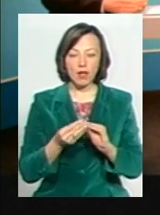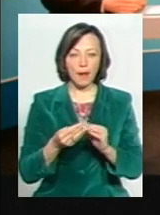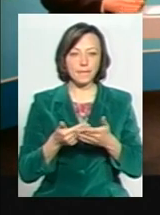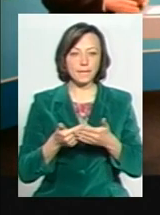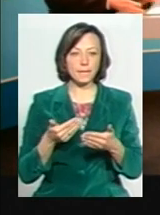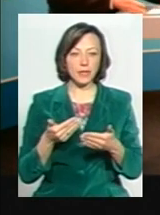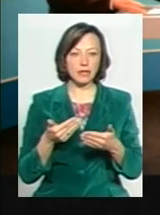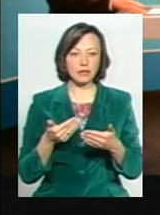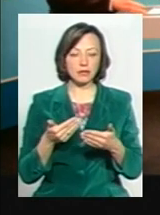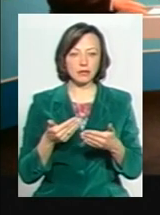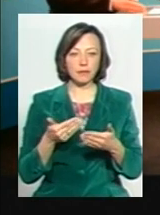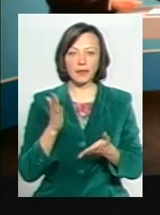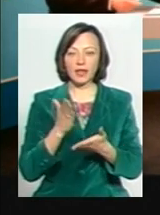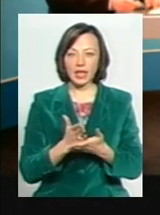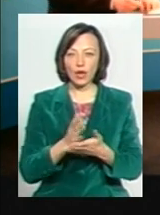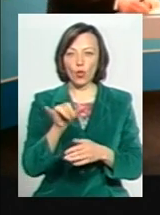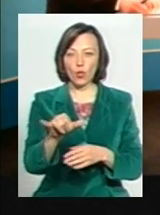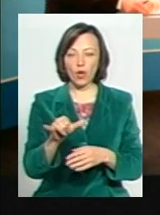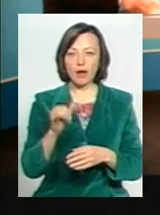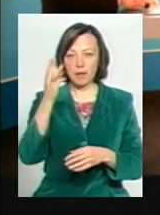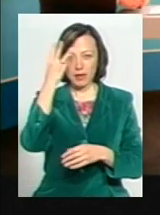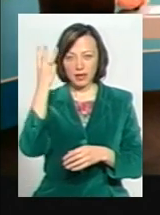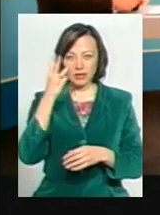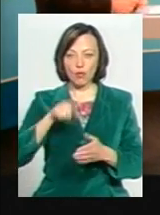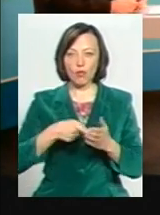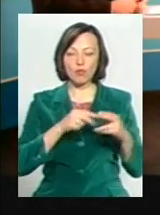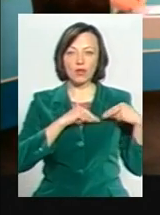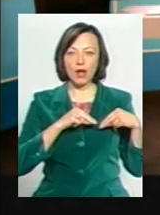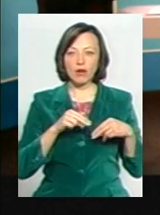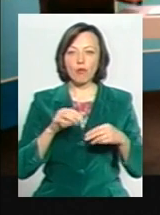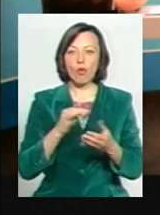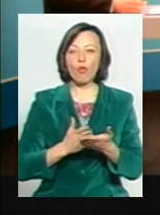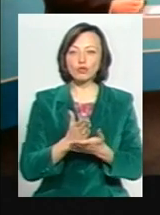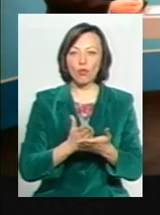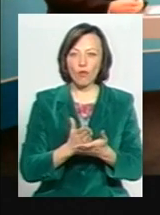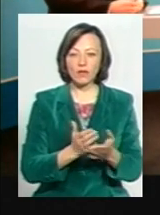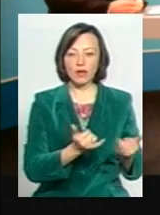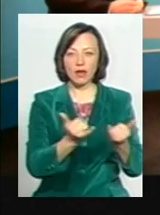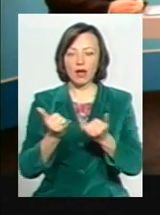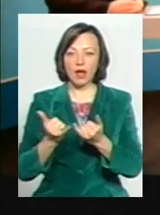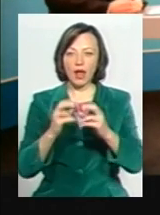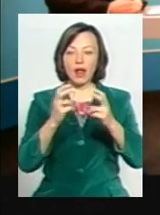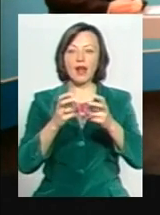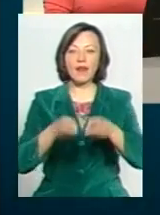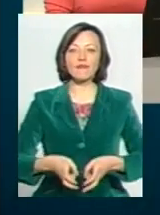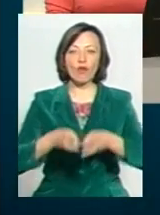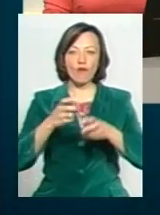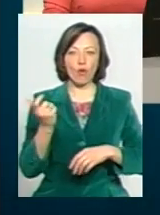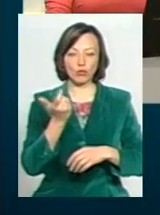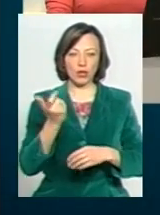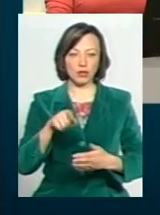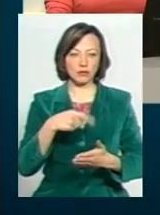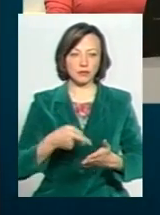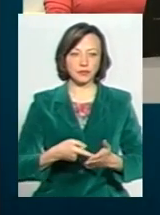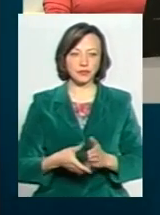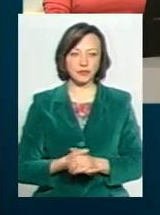перед хмельницькими комунальниками в плані обслуговування ліфтового господарства?